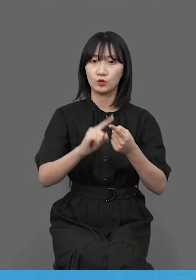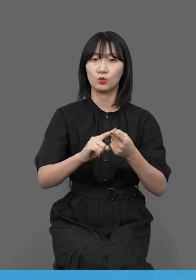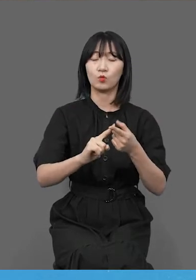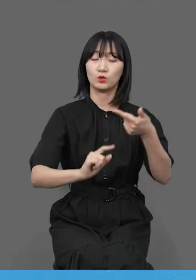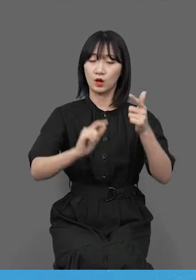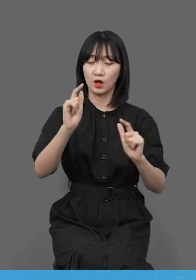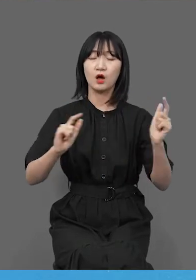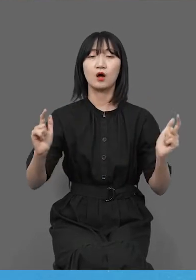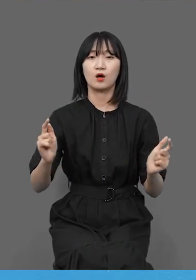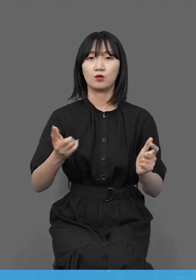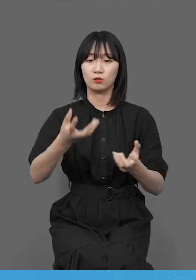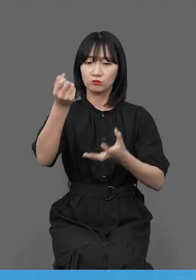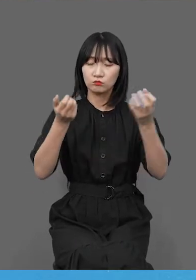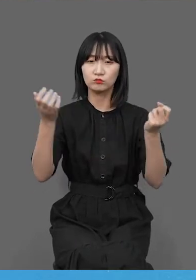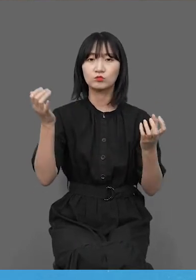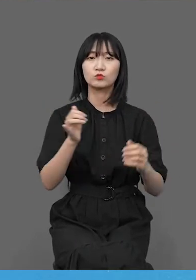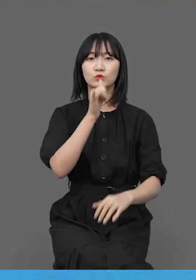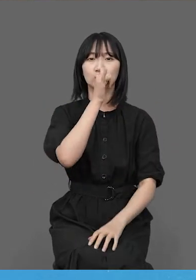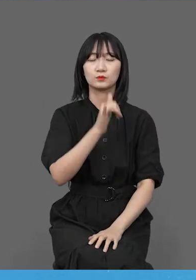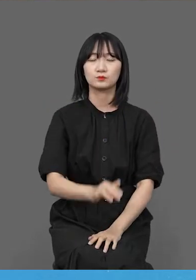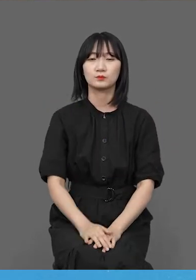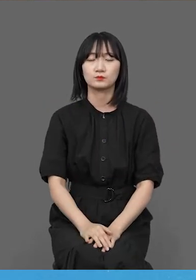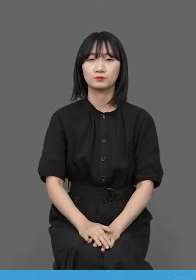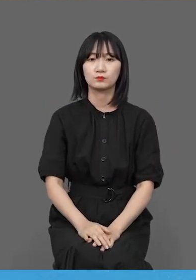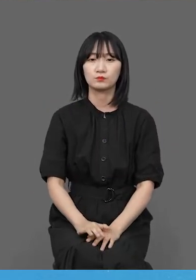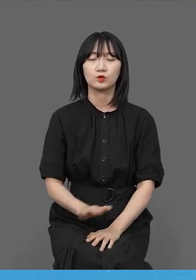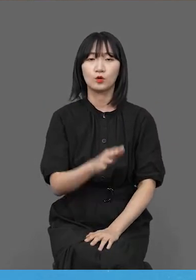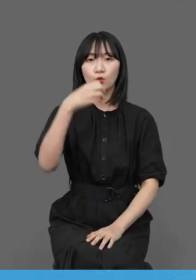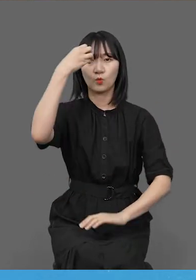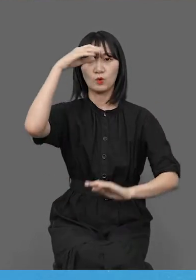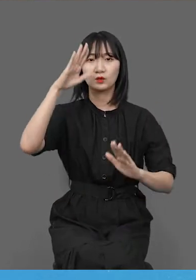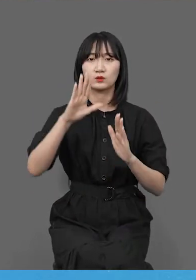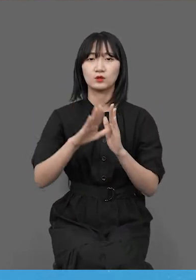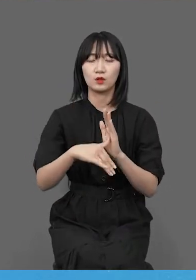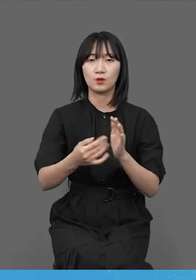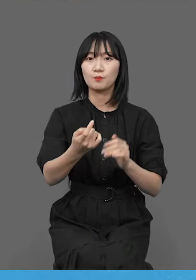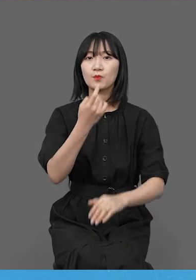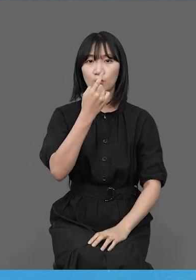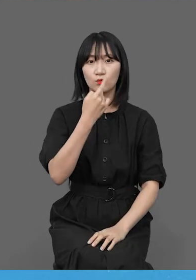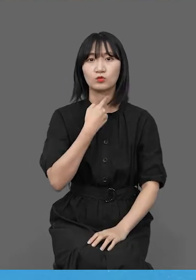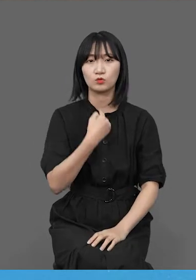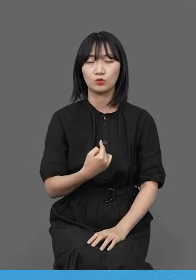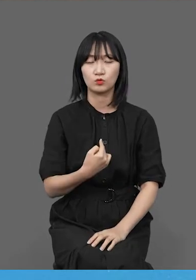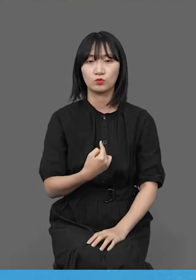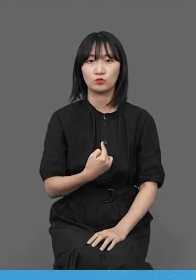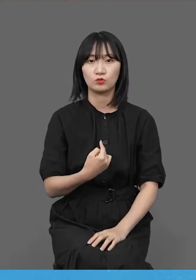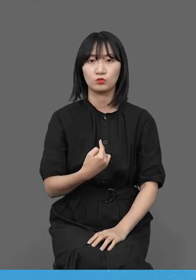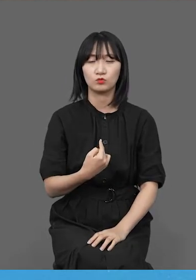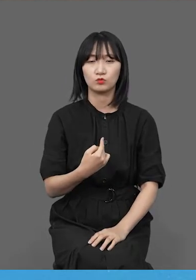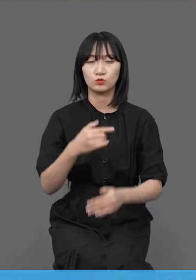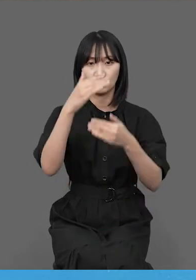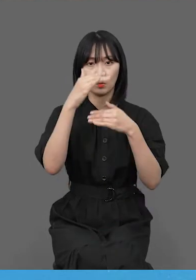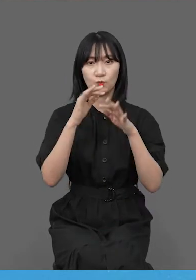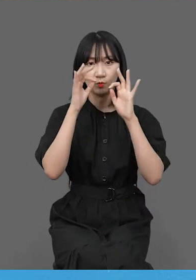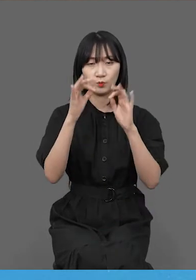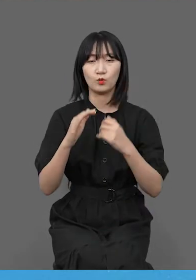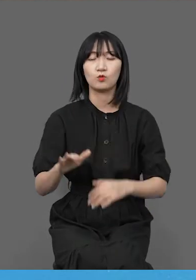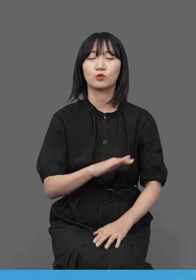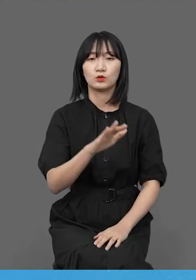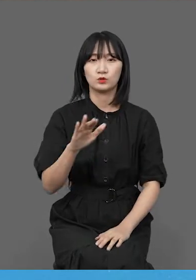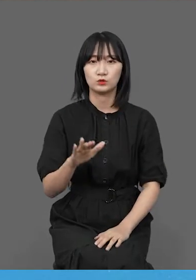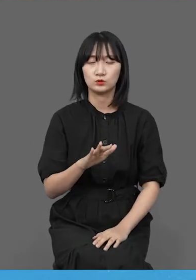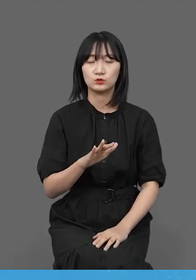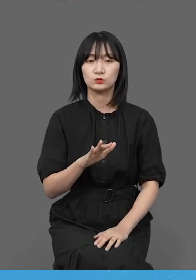확인할 수 있지 않습니까? 그러니까 우리가 고등학교 때 배웠던 개체 발생설 역시 우리를